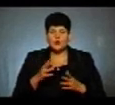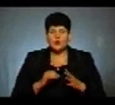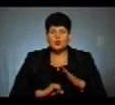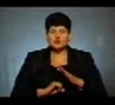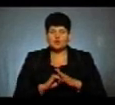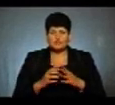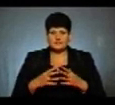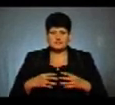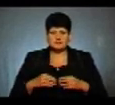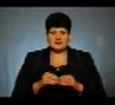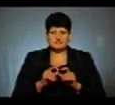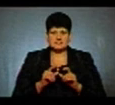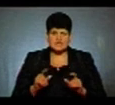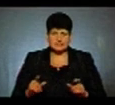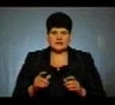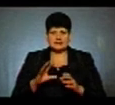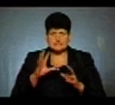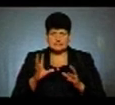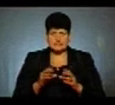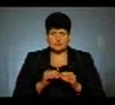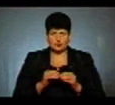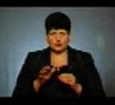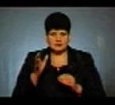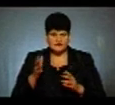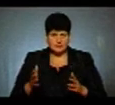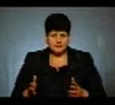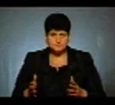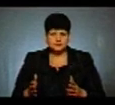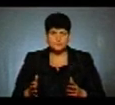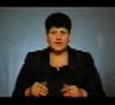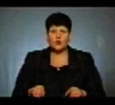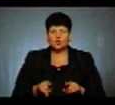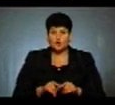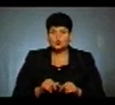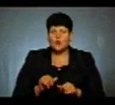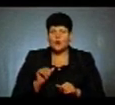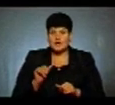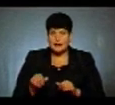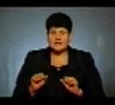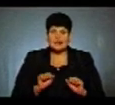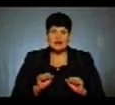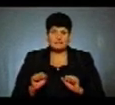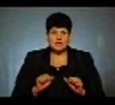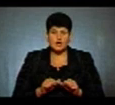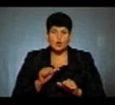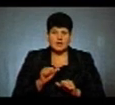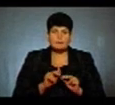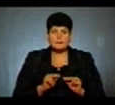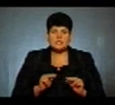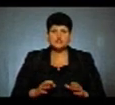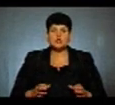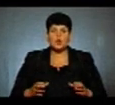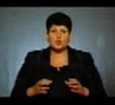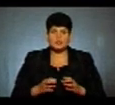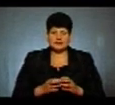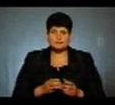у закладах загальної середньої освіти. Отож, окремі керівники, окремі педагогічні колективи